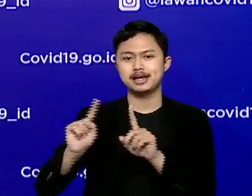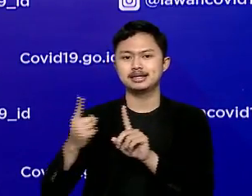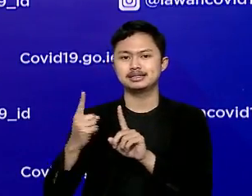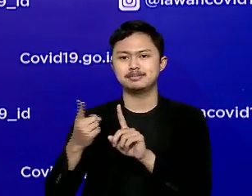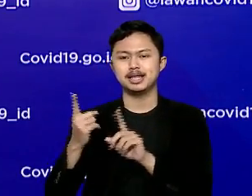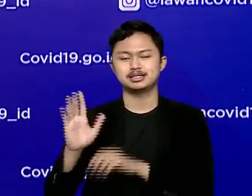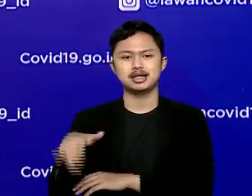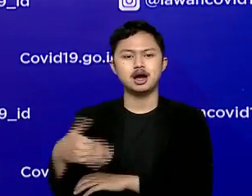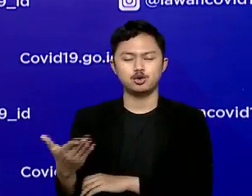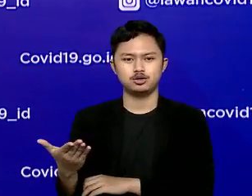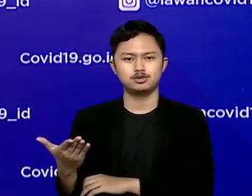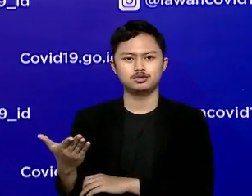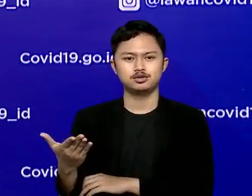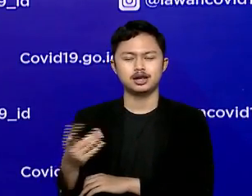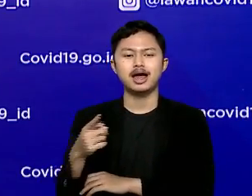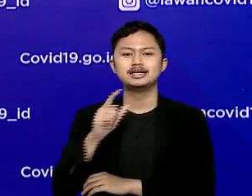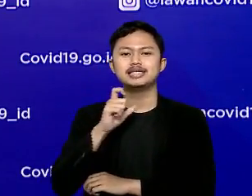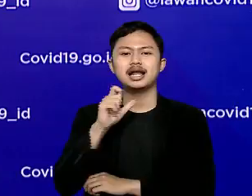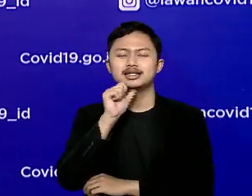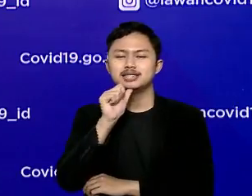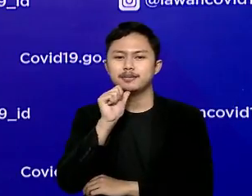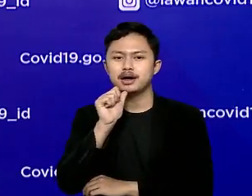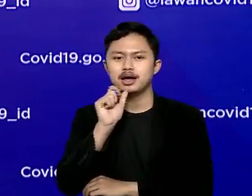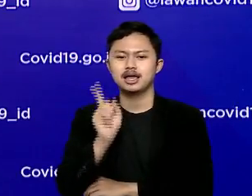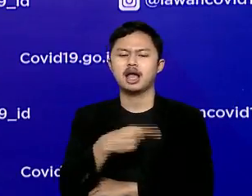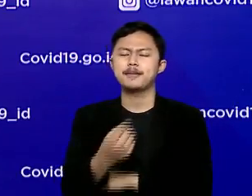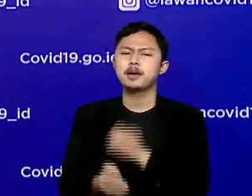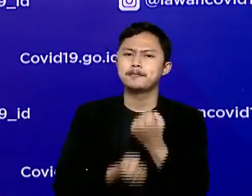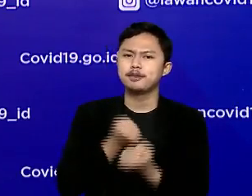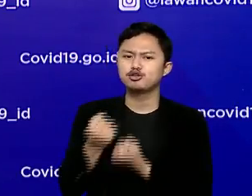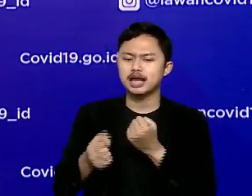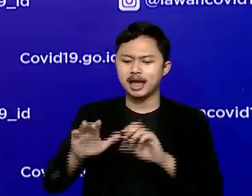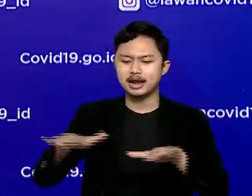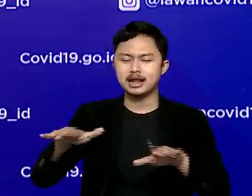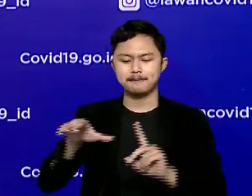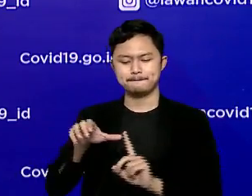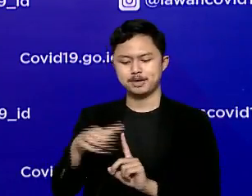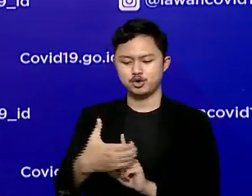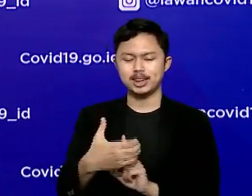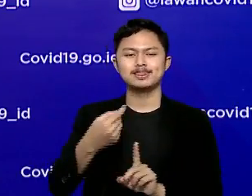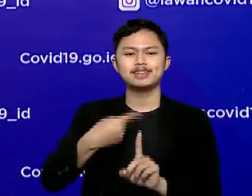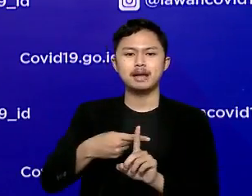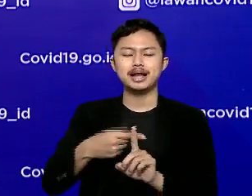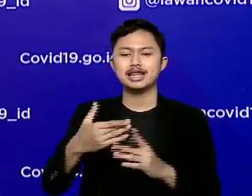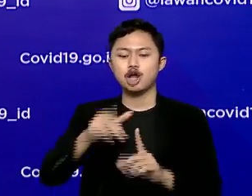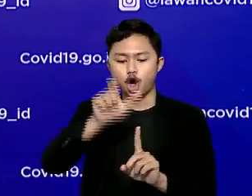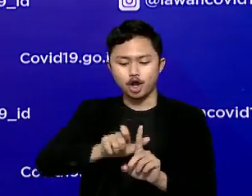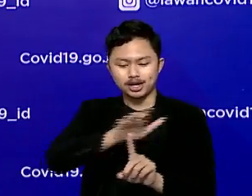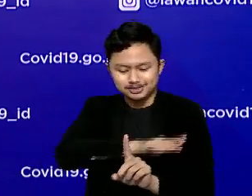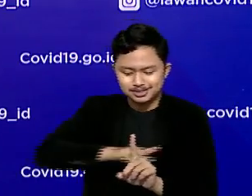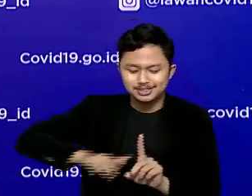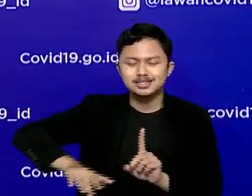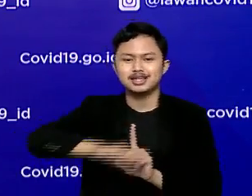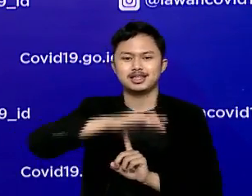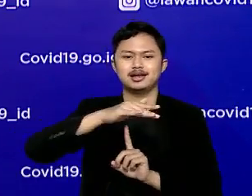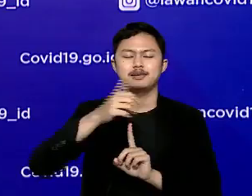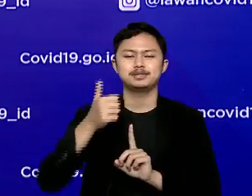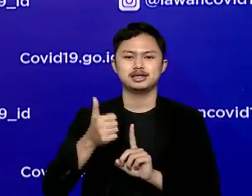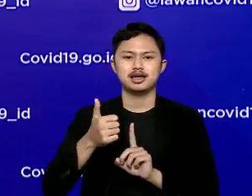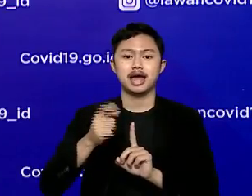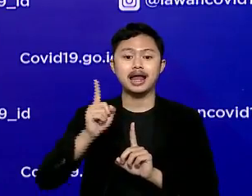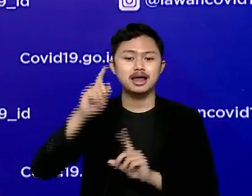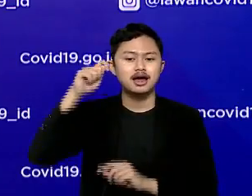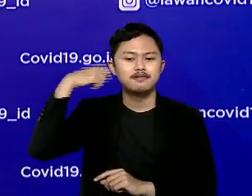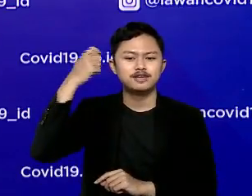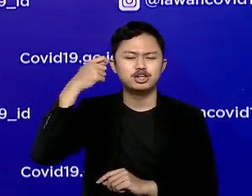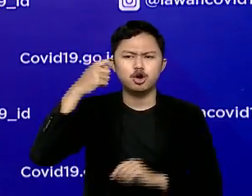6-11 tahun adalah usaha perlindungan ekstra bagi anak-anak dan orang-orang di sekitarnya. Adapun